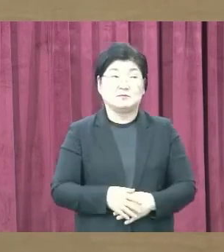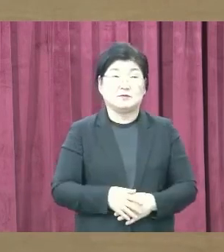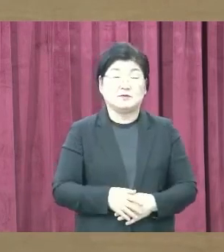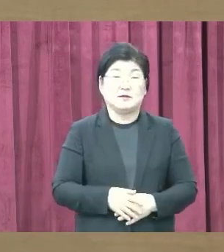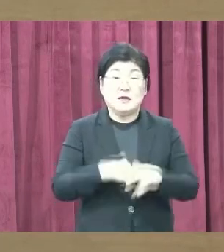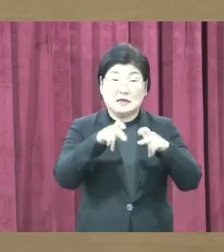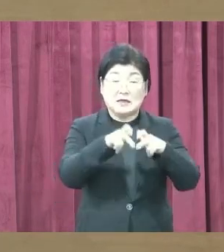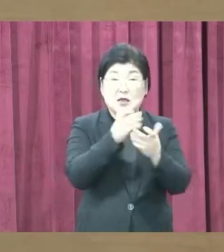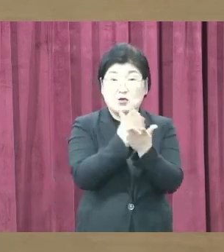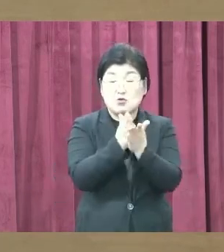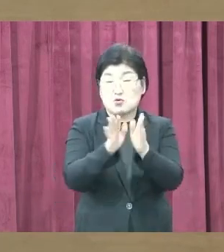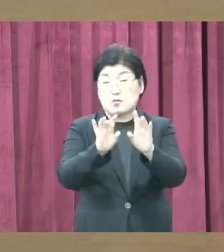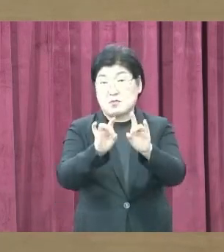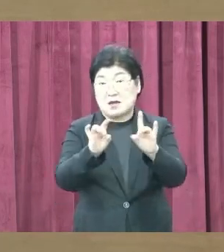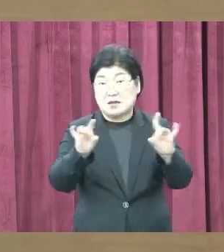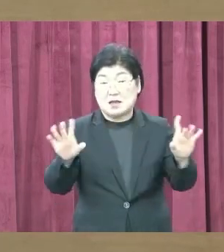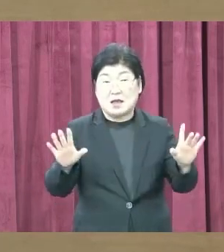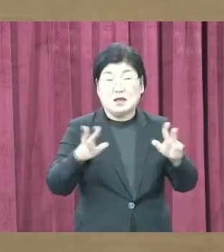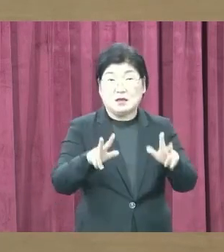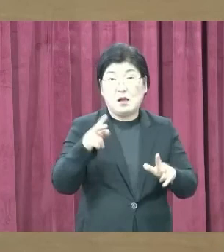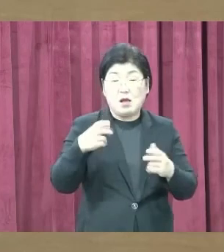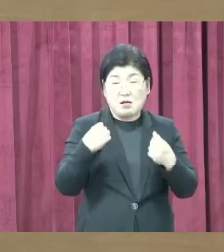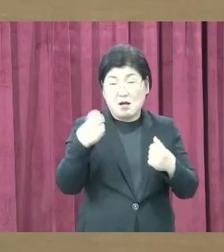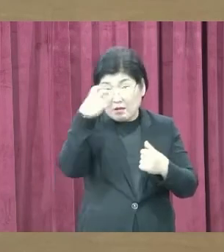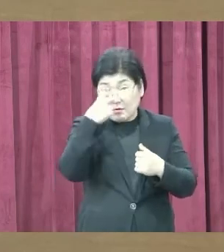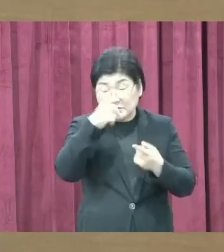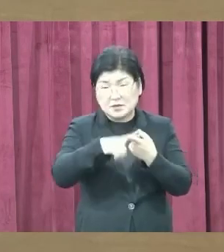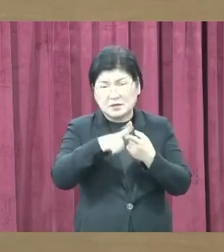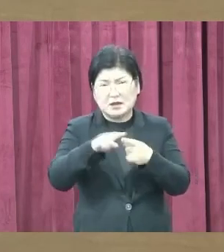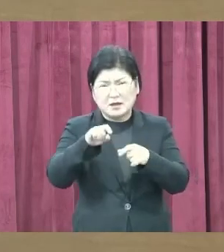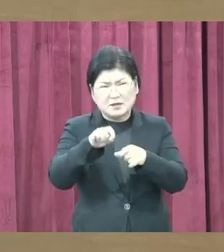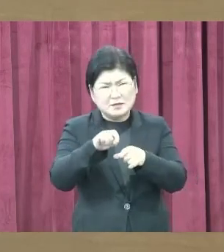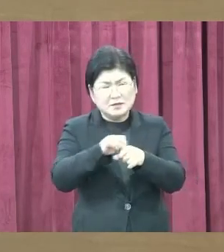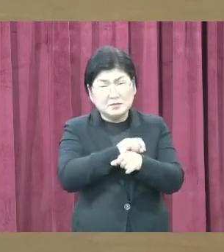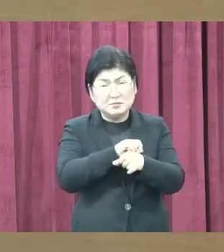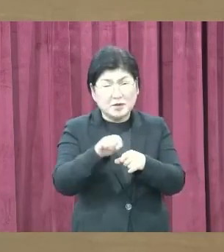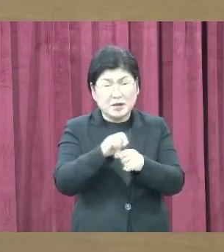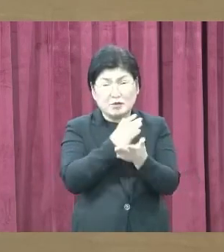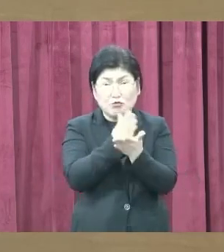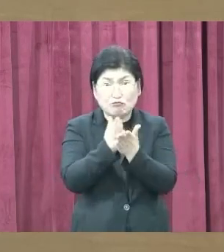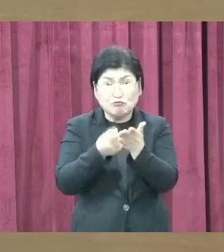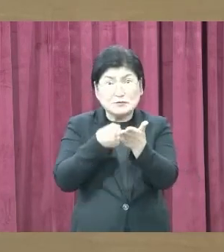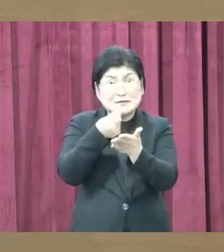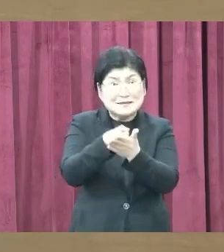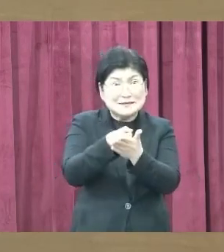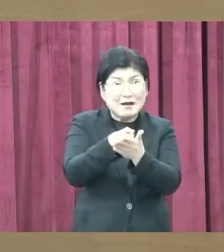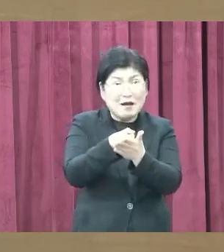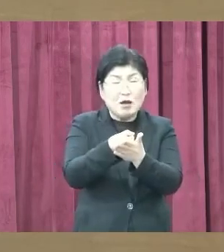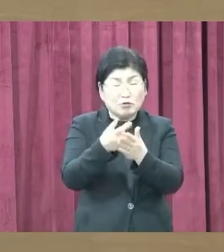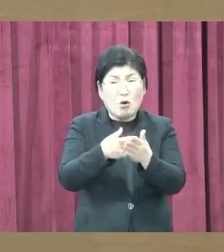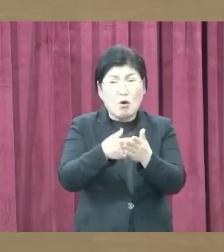그 장애 유형별로 지금은 그 검진에 대해서 특별하게 항목이 지정되어 있거나 검진 주기가